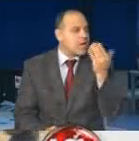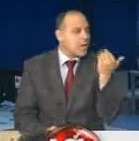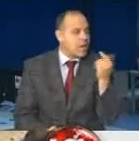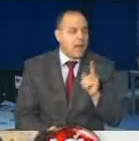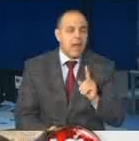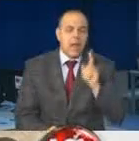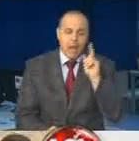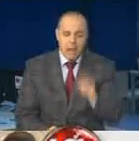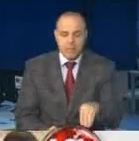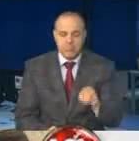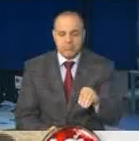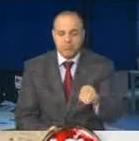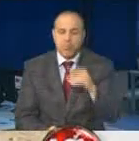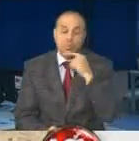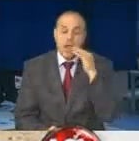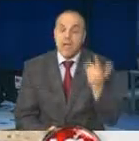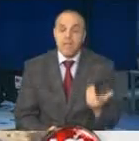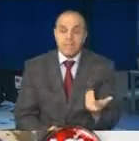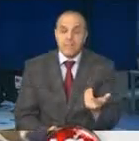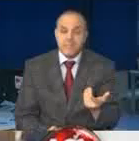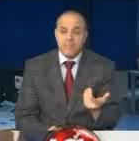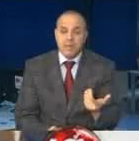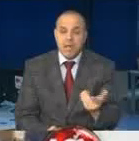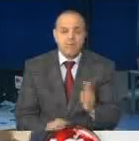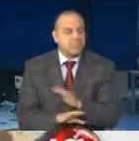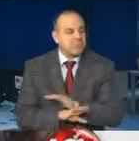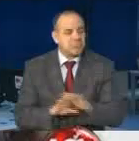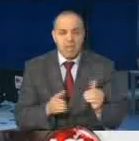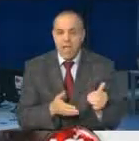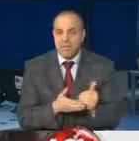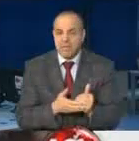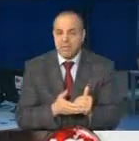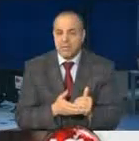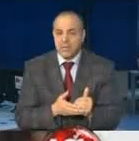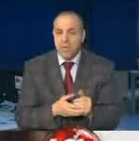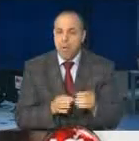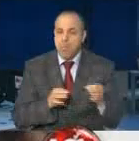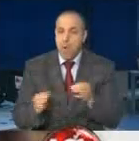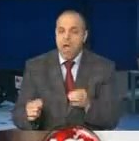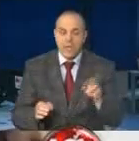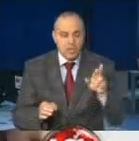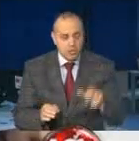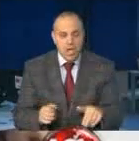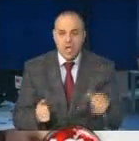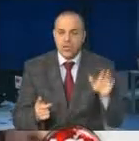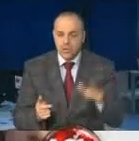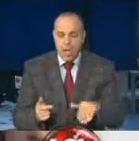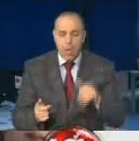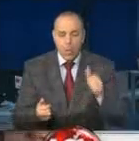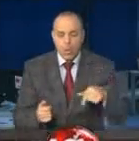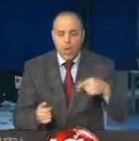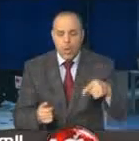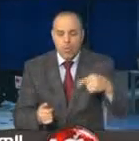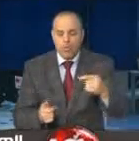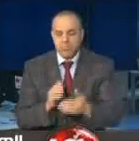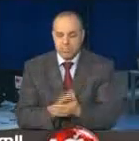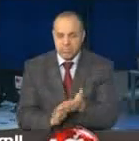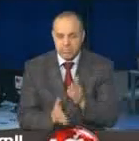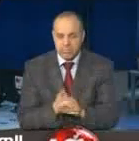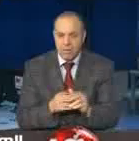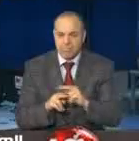28 جوان 2016، إلا أنه لحد اليوم ما صارش حتى تدخل. جي قداش مهندس لهنية هو مش يجيكم غدوة هو بعد غدوة ما ثم